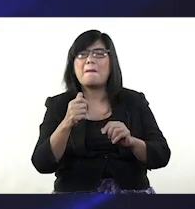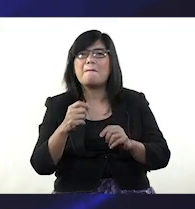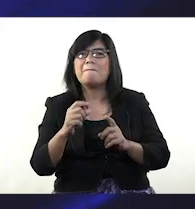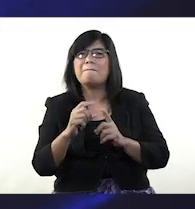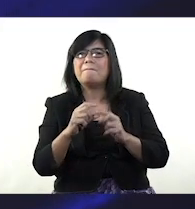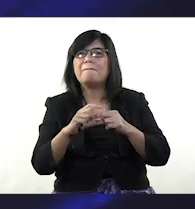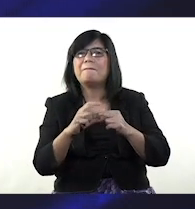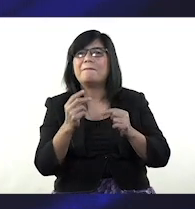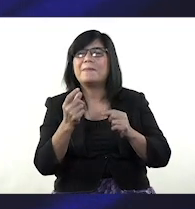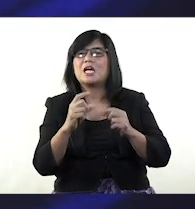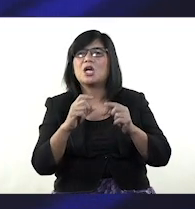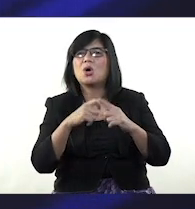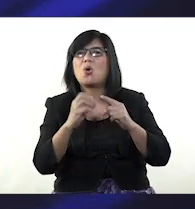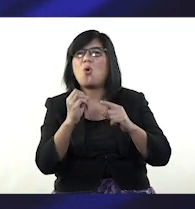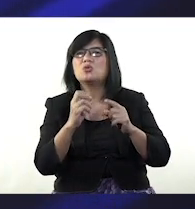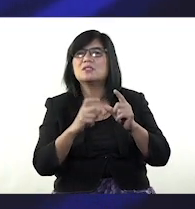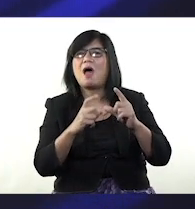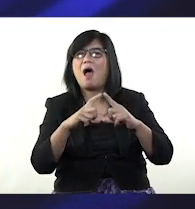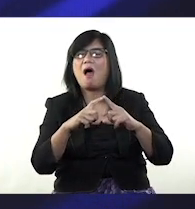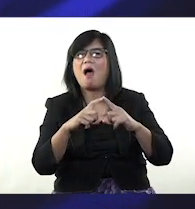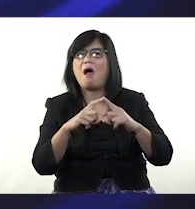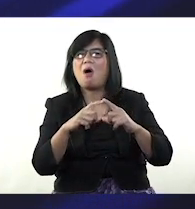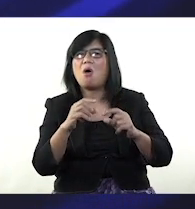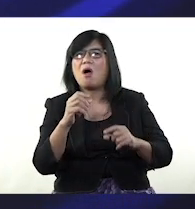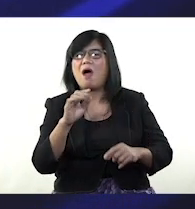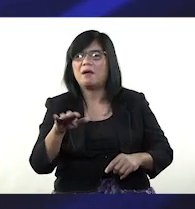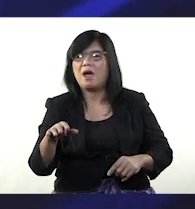tahun sedang keslem Tuhan